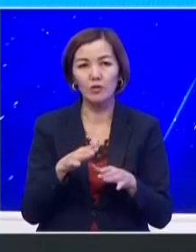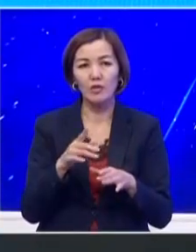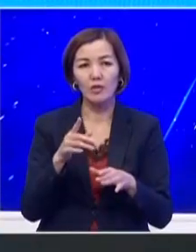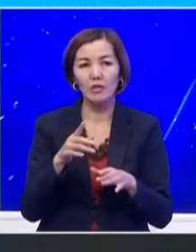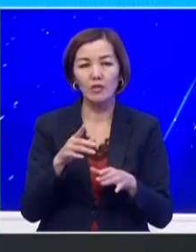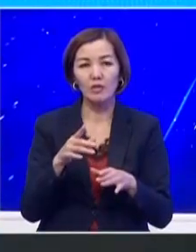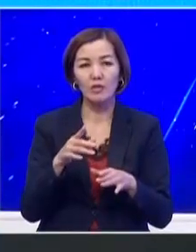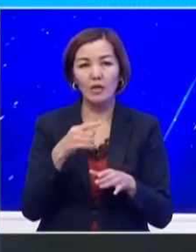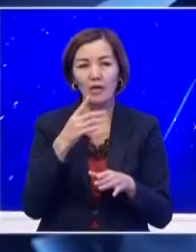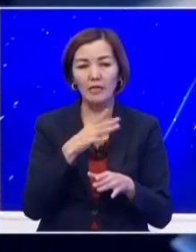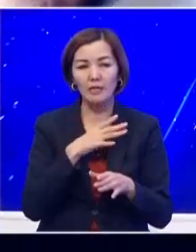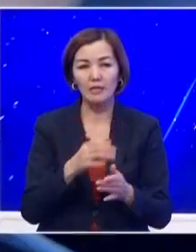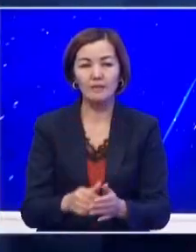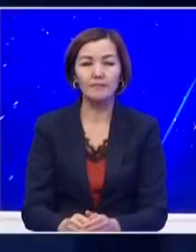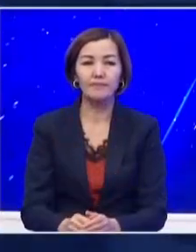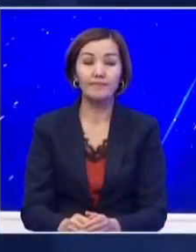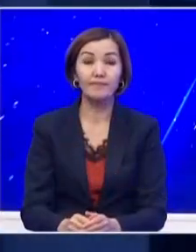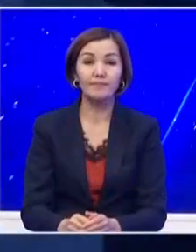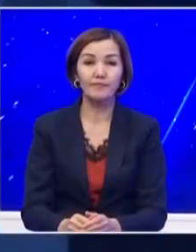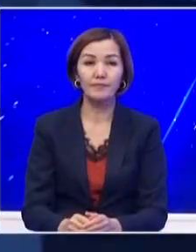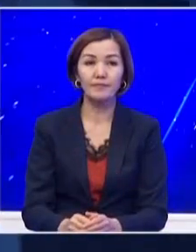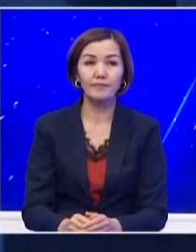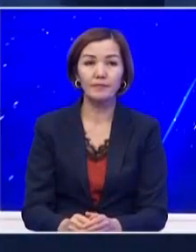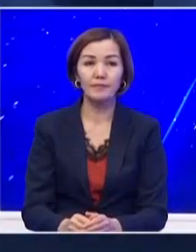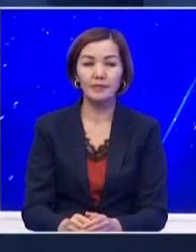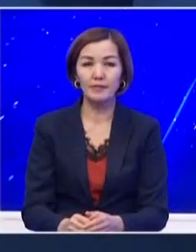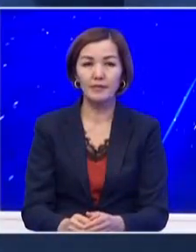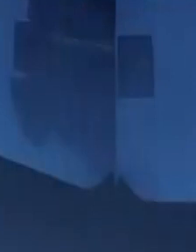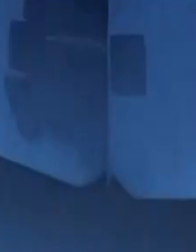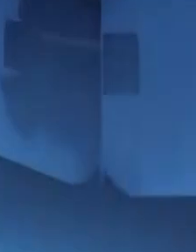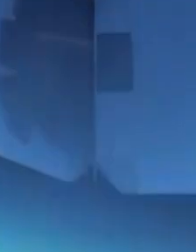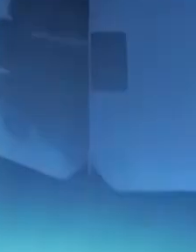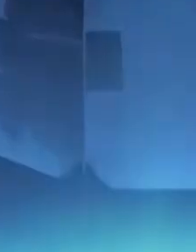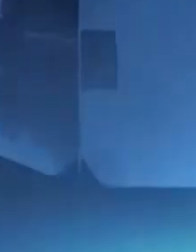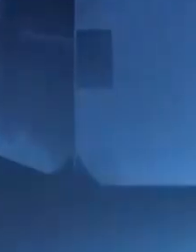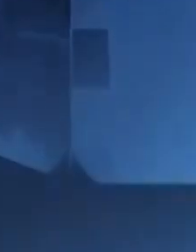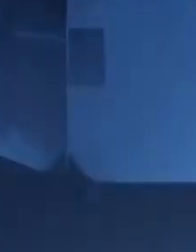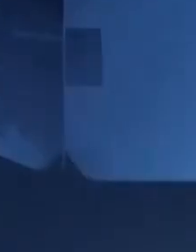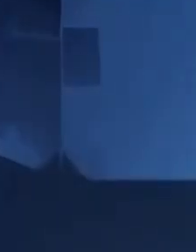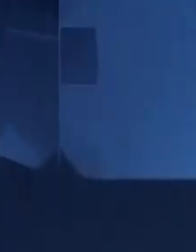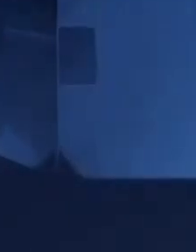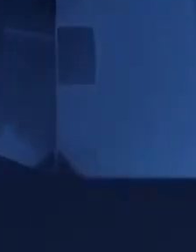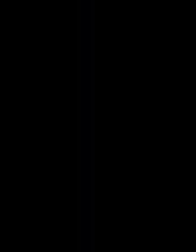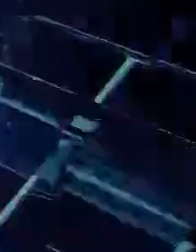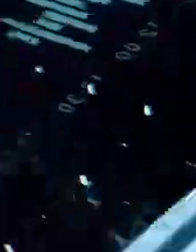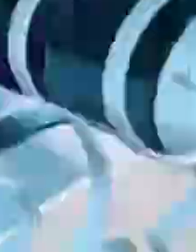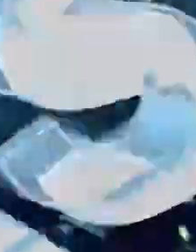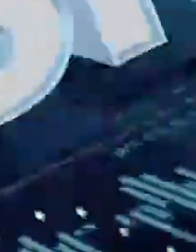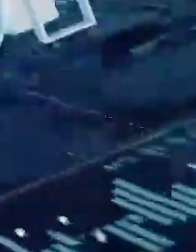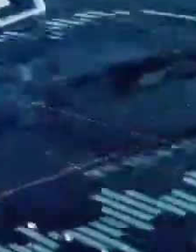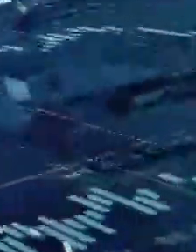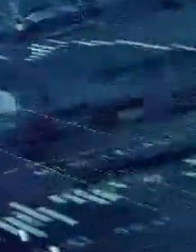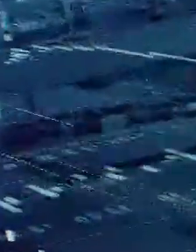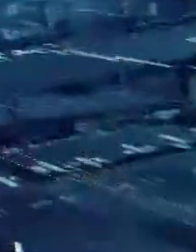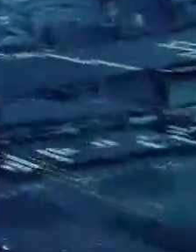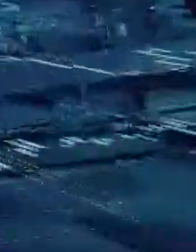да сөз болды. Құрманжан Қасымжанұлы, Хангелді Ахметханов, Жетісу арнасы.